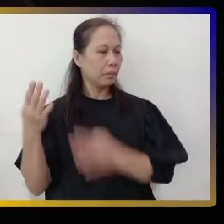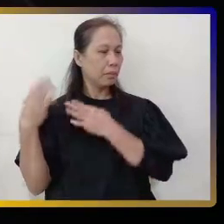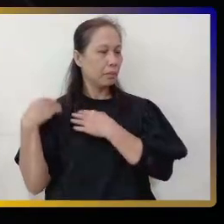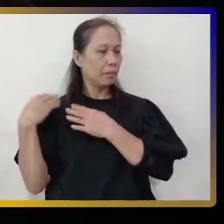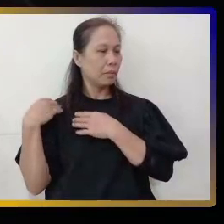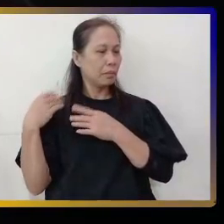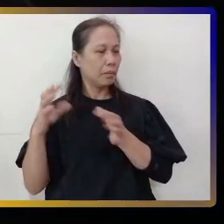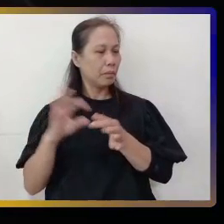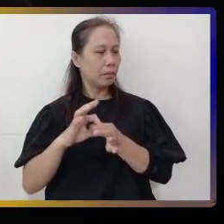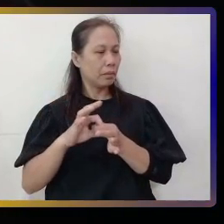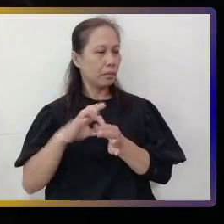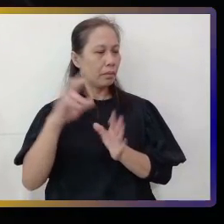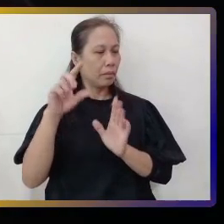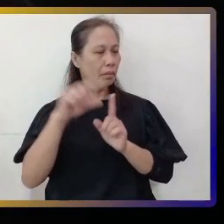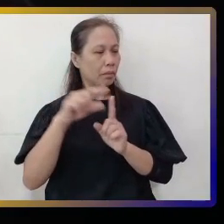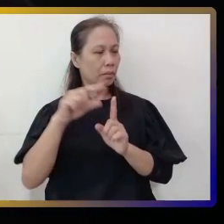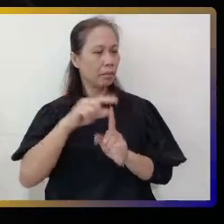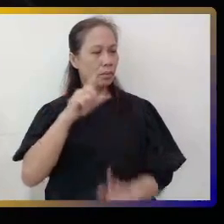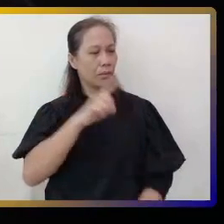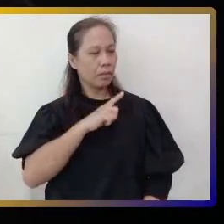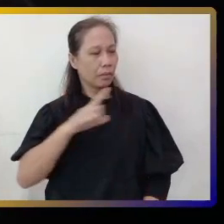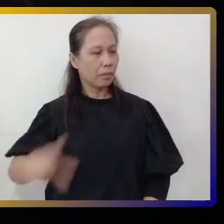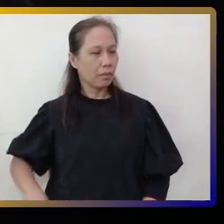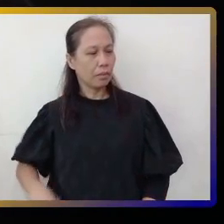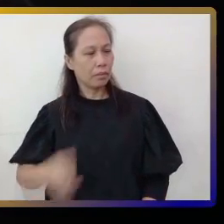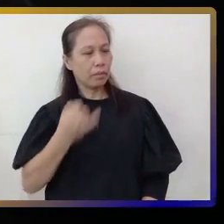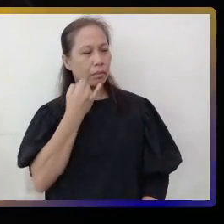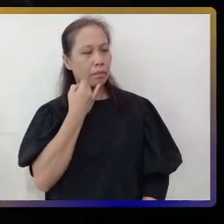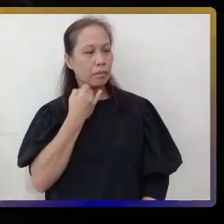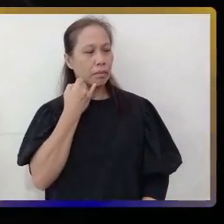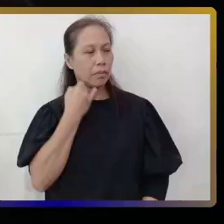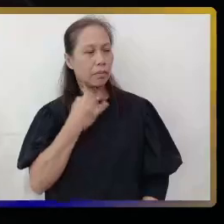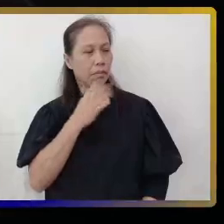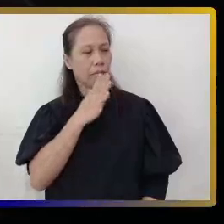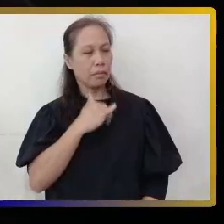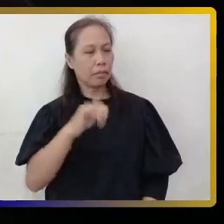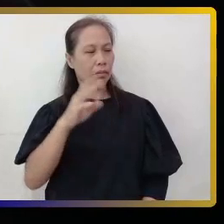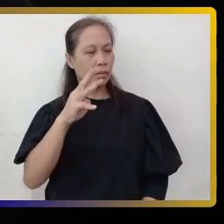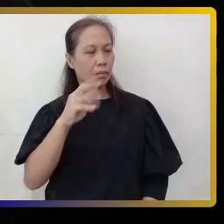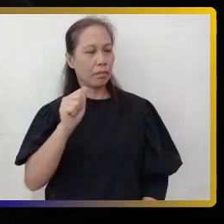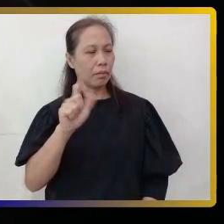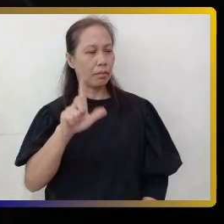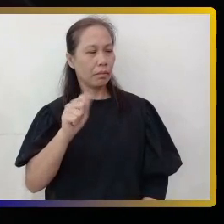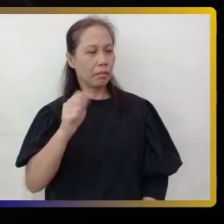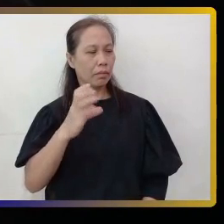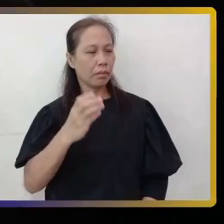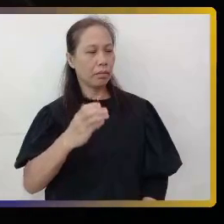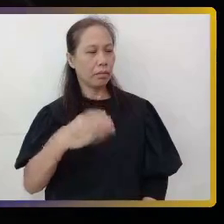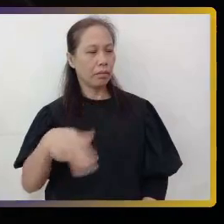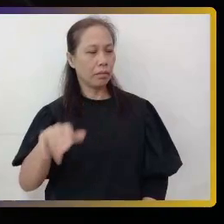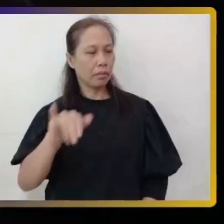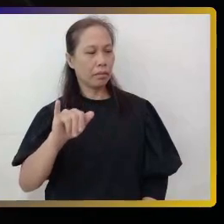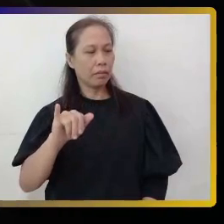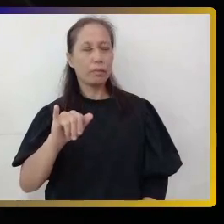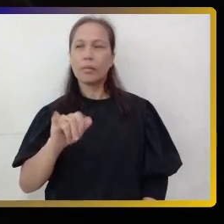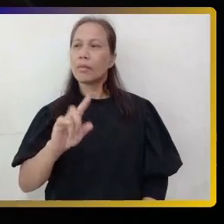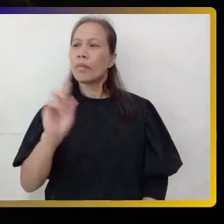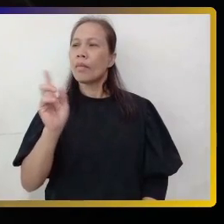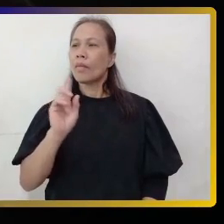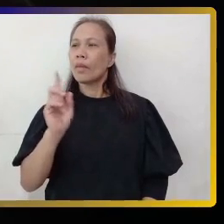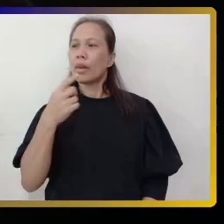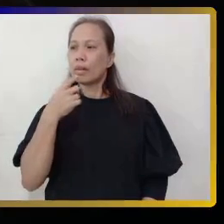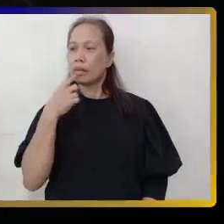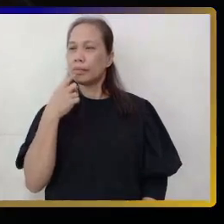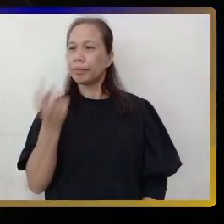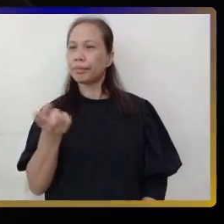Isel malak Okay ib sabihin sa P ni malak ioc Burden yung nasa puso ng